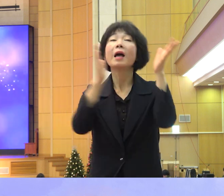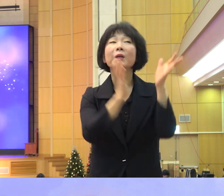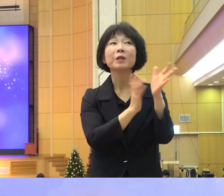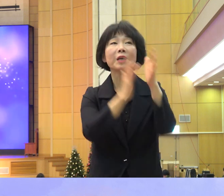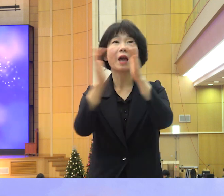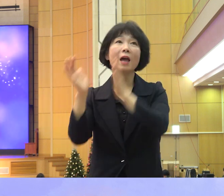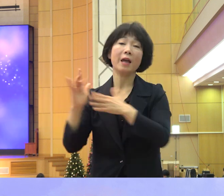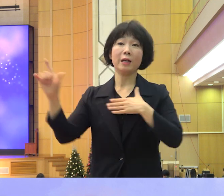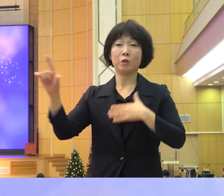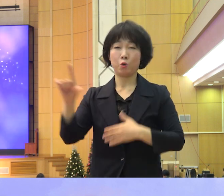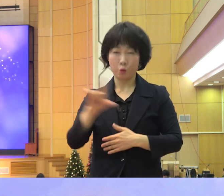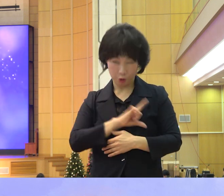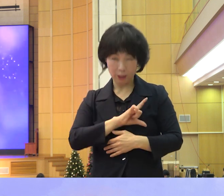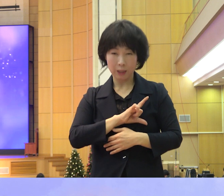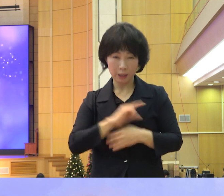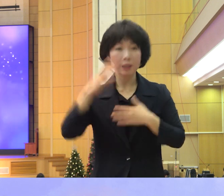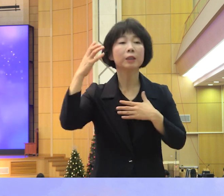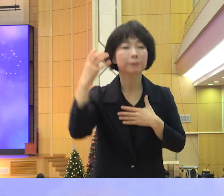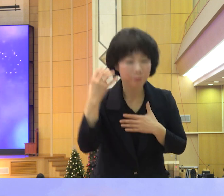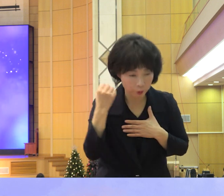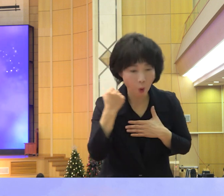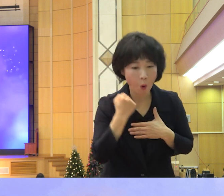벗어버리세요. 예수